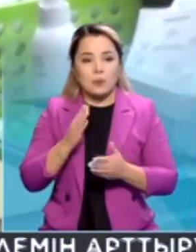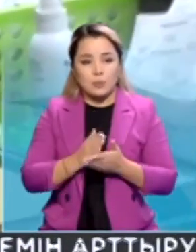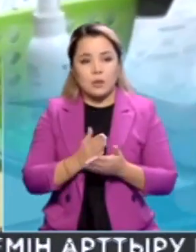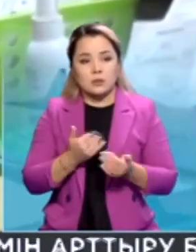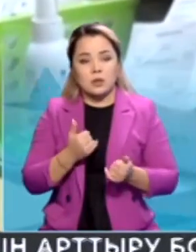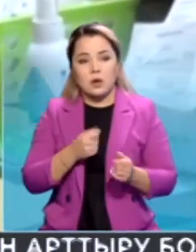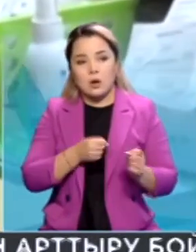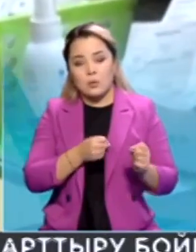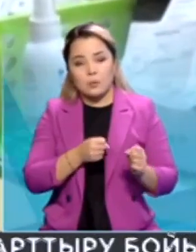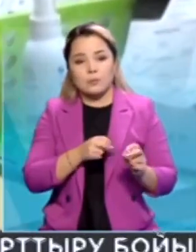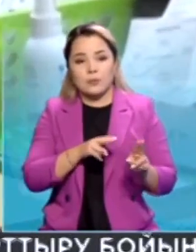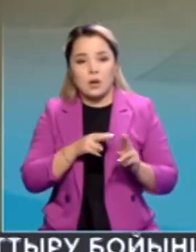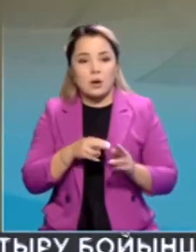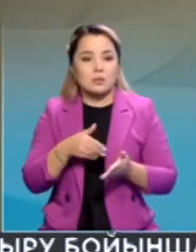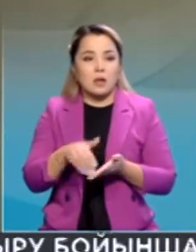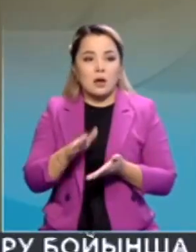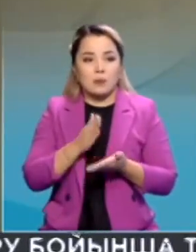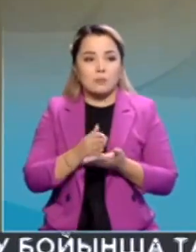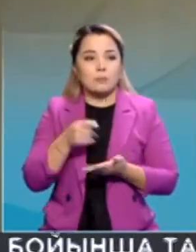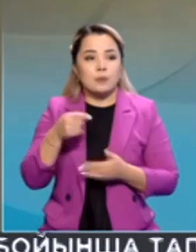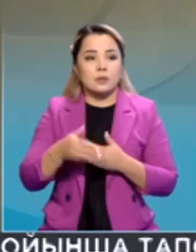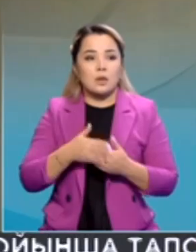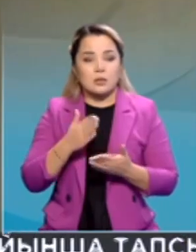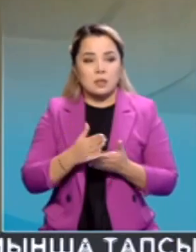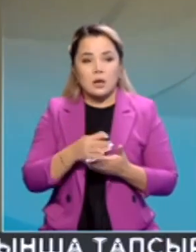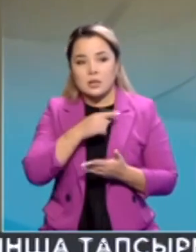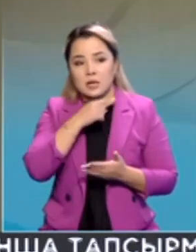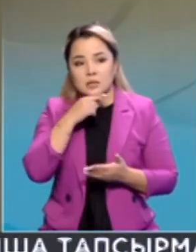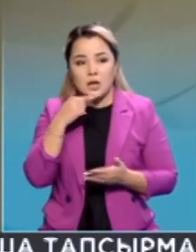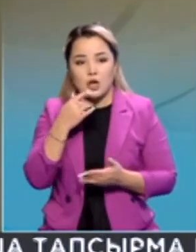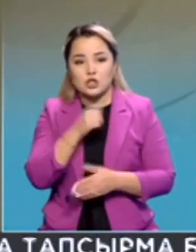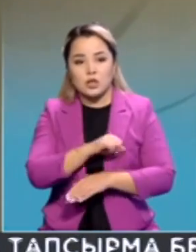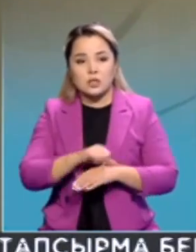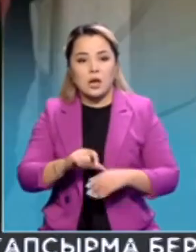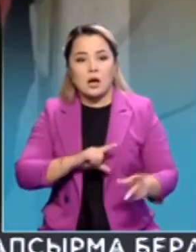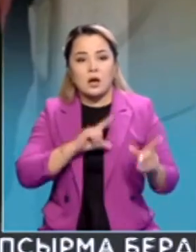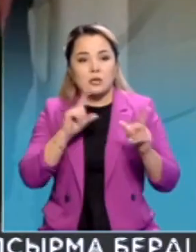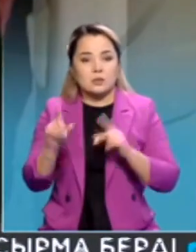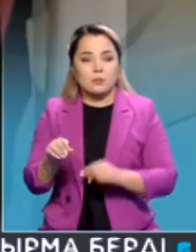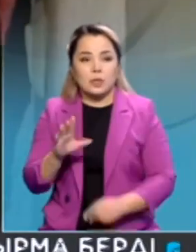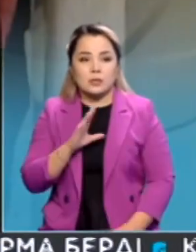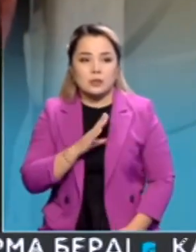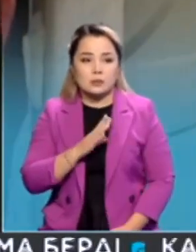Ал қолына қару ұстаудан бас тартқан мыңдаған ресейлік шетел асып кетті.